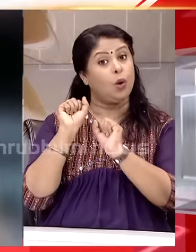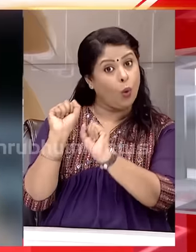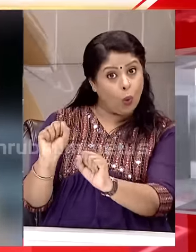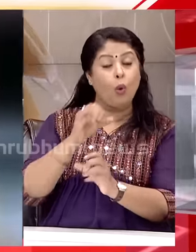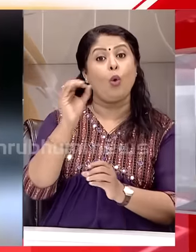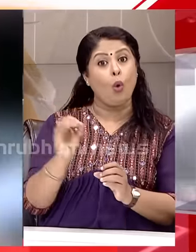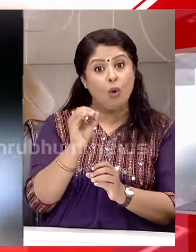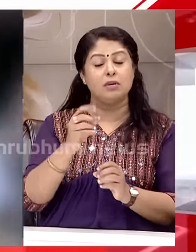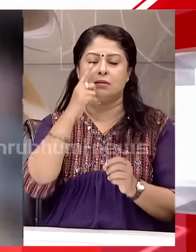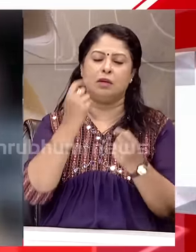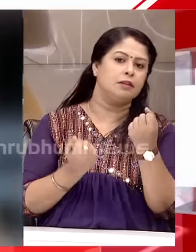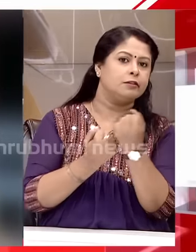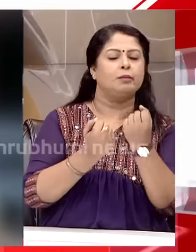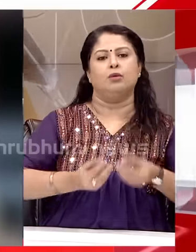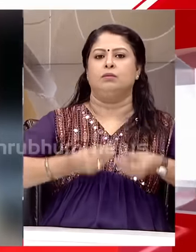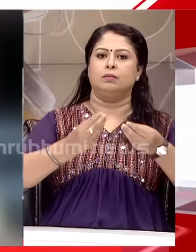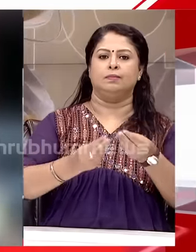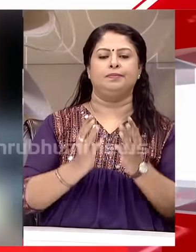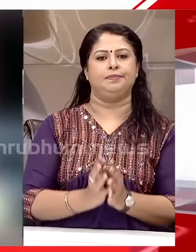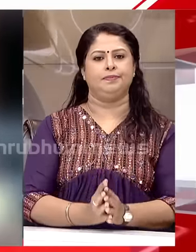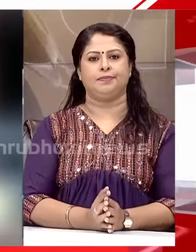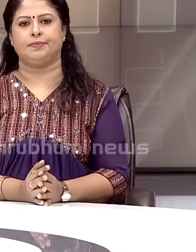സ്ഥാപനവും നിയമ നടപടിക്ക് പിന്തുണ അറിയിച്ചിട്ടുണ്ട്. മാതൃഭൂമി ന്യൂസ്, കോഴിക്കോട്.